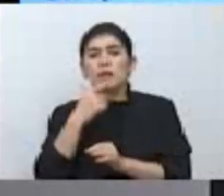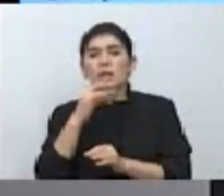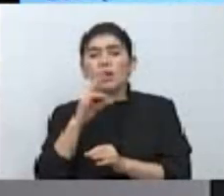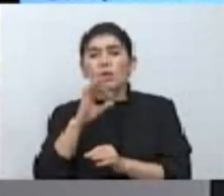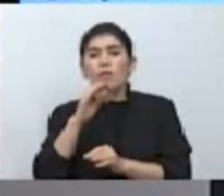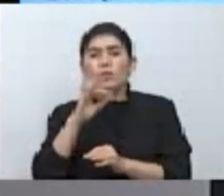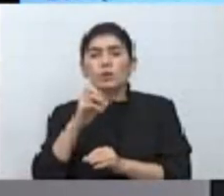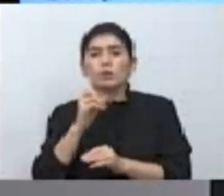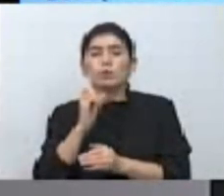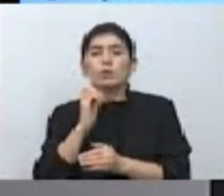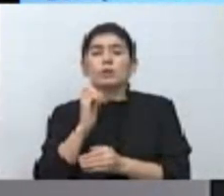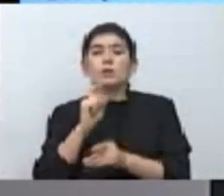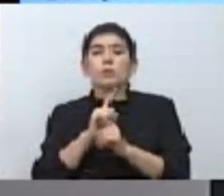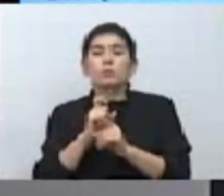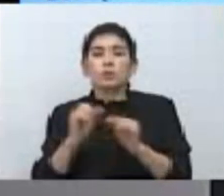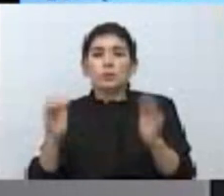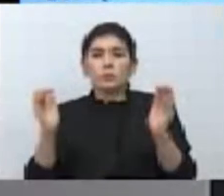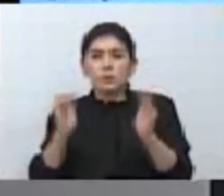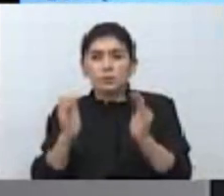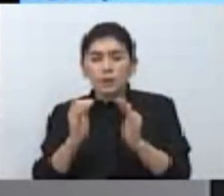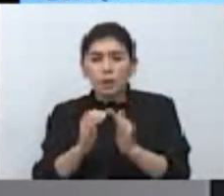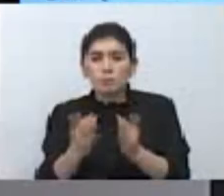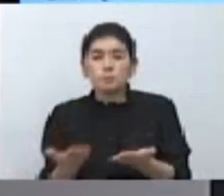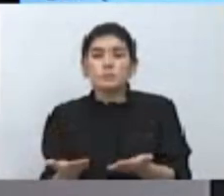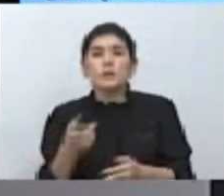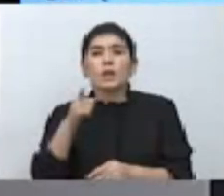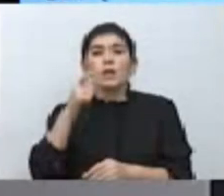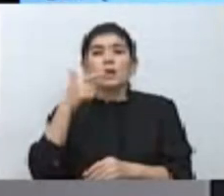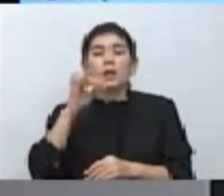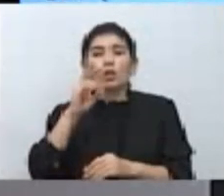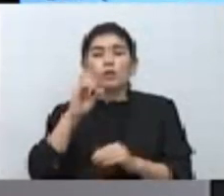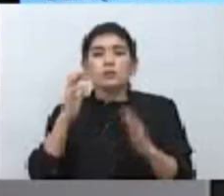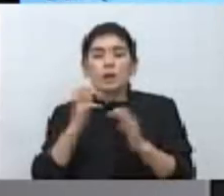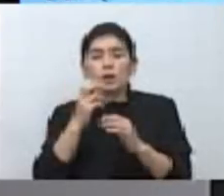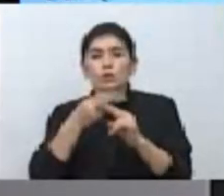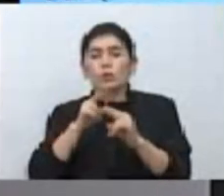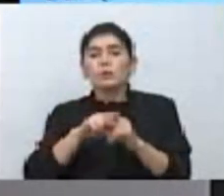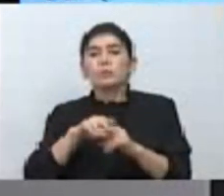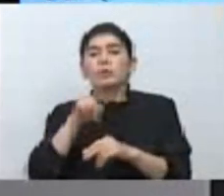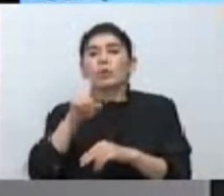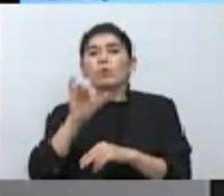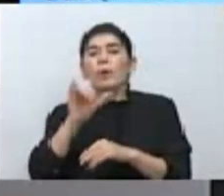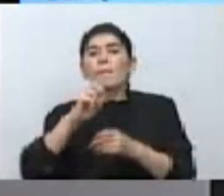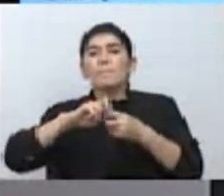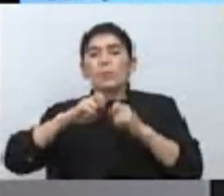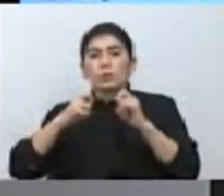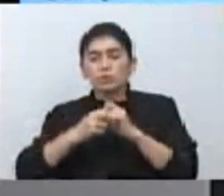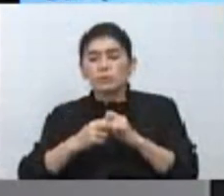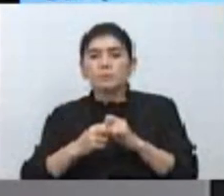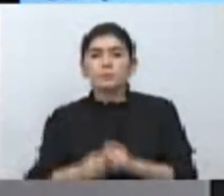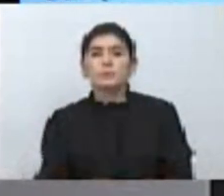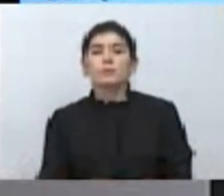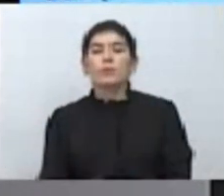genofondini borgan sari kamayib borishi. Bu esa u genofondni saqlab qolish uchun muammo keltirib